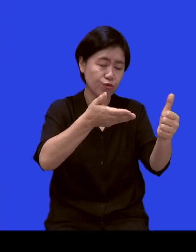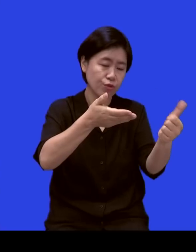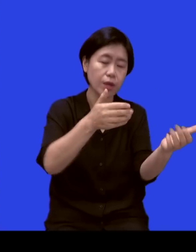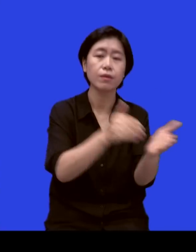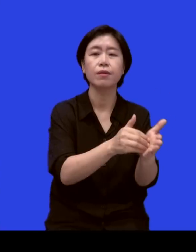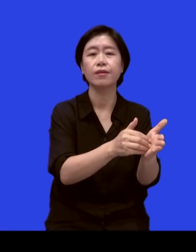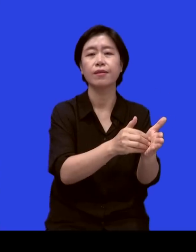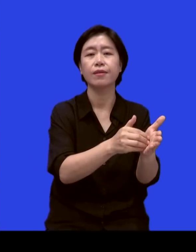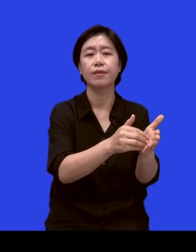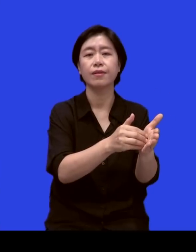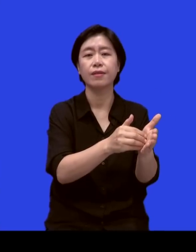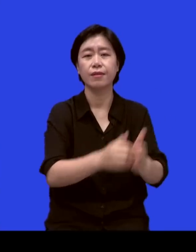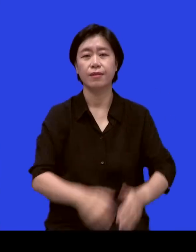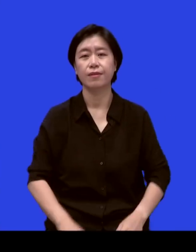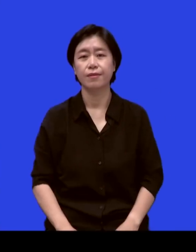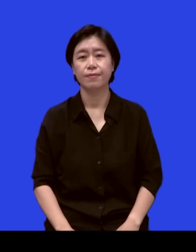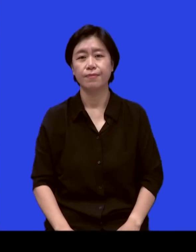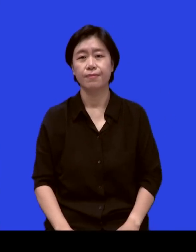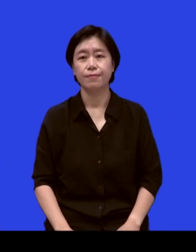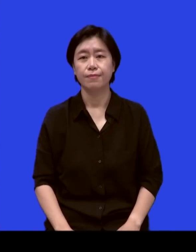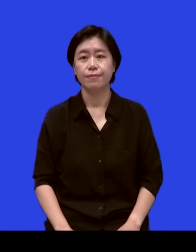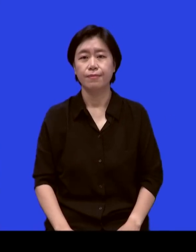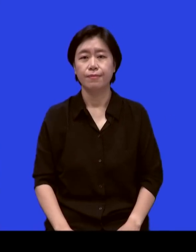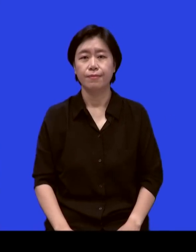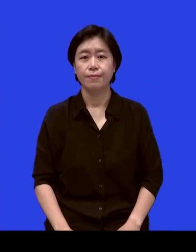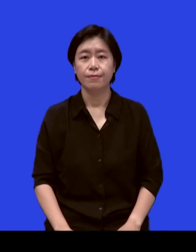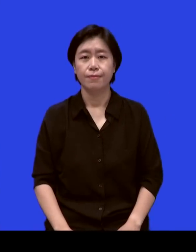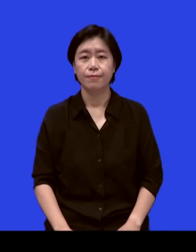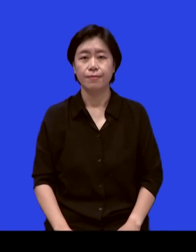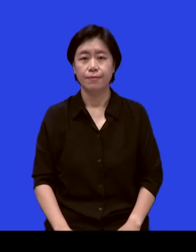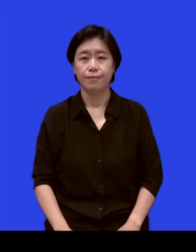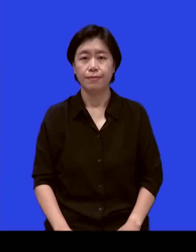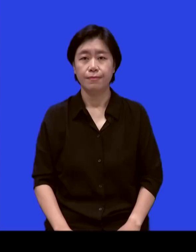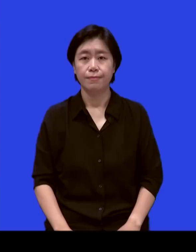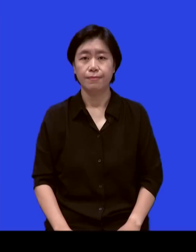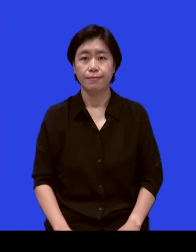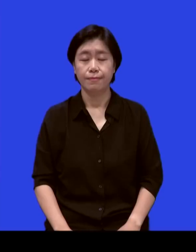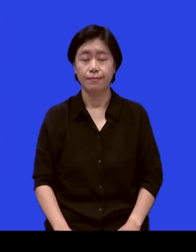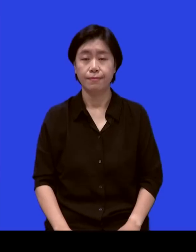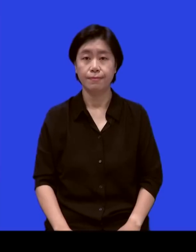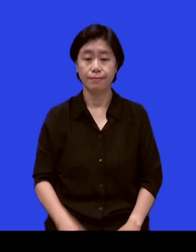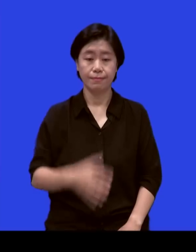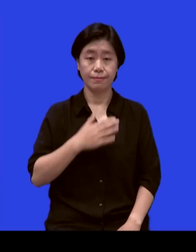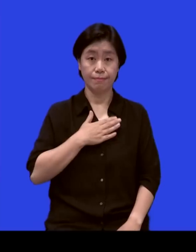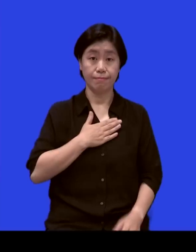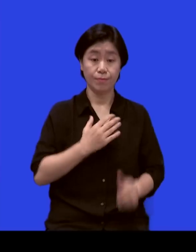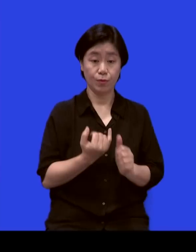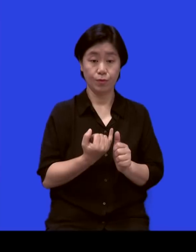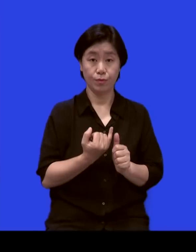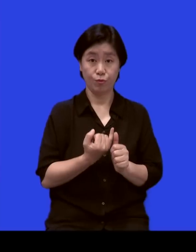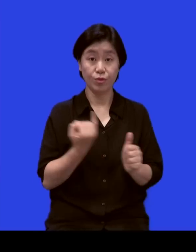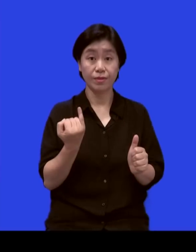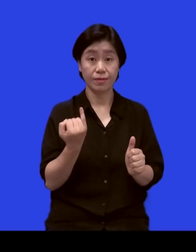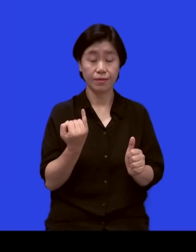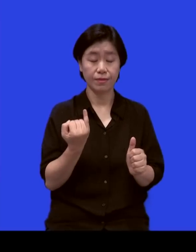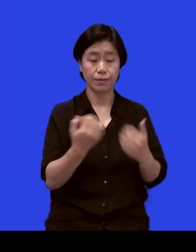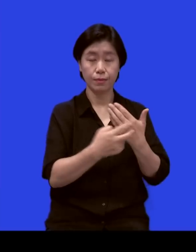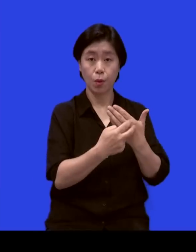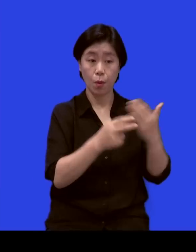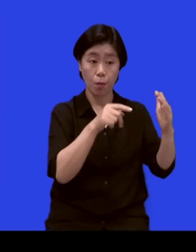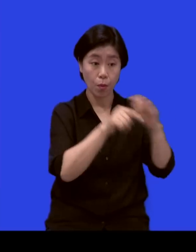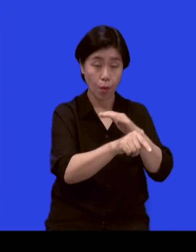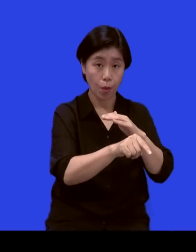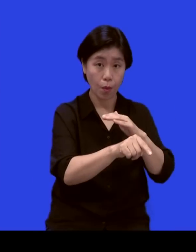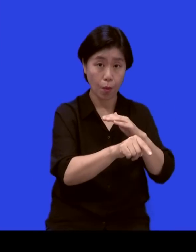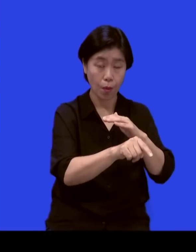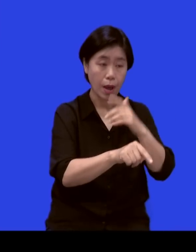통화하시면서 기도 받으면서 돌아가셨고 저는 이제 저희 집사람 가서 이제 임종하는 그 순간을